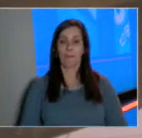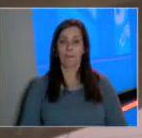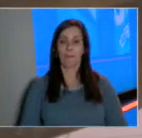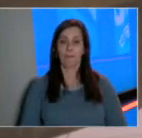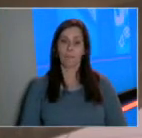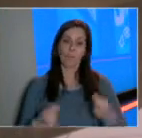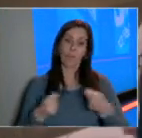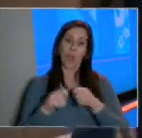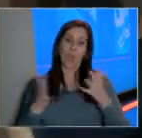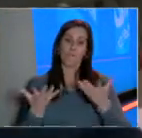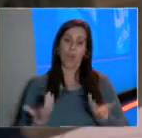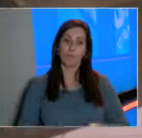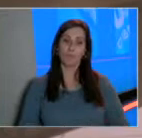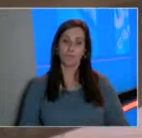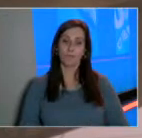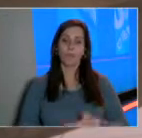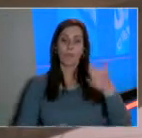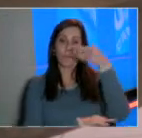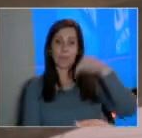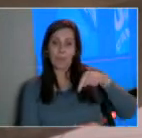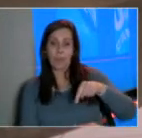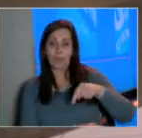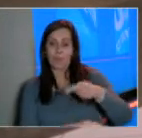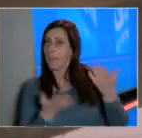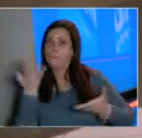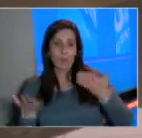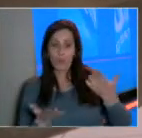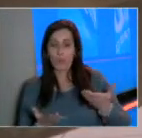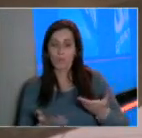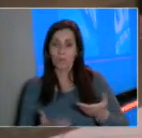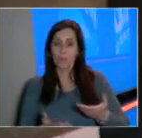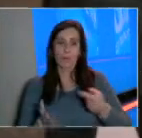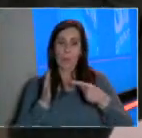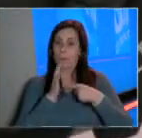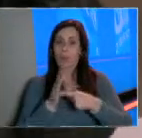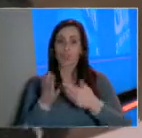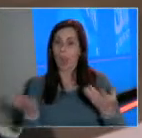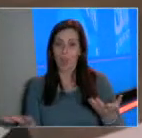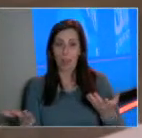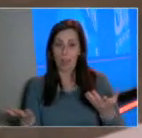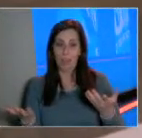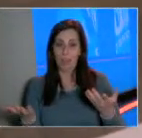גם תלוי איפה. במדינה, איפשהו. לא, למשל